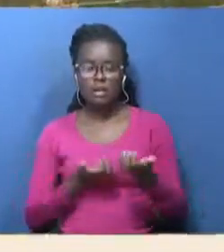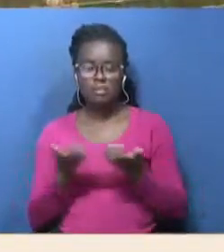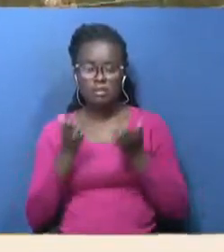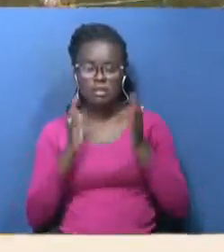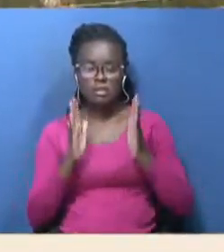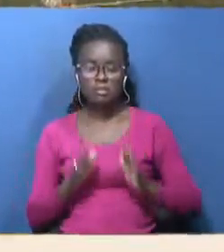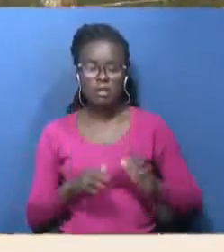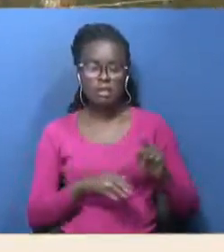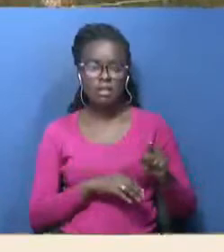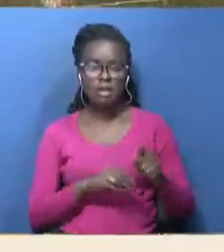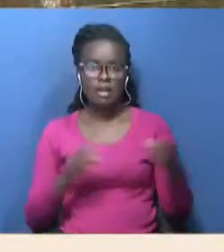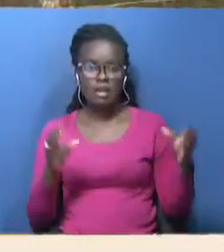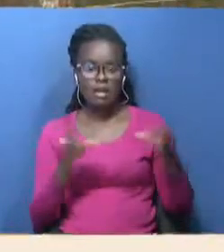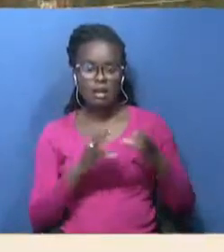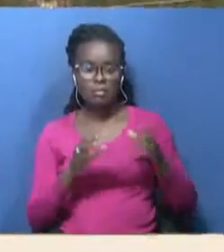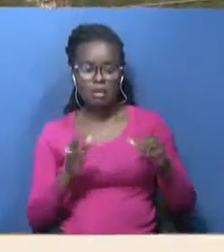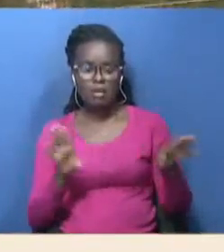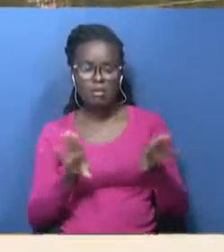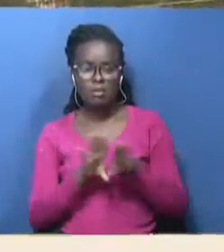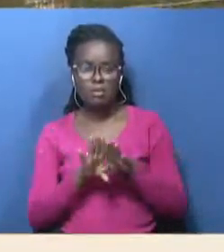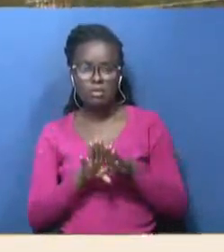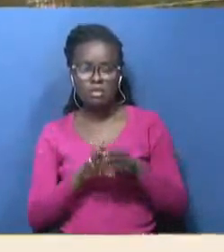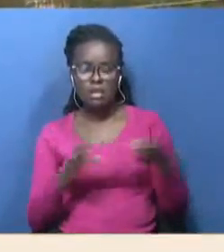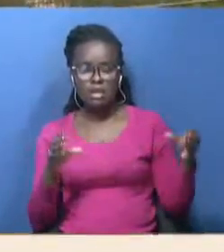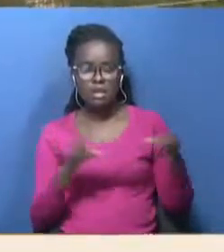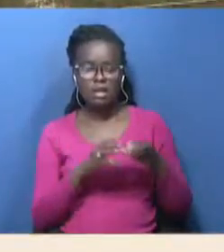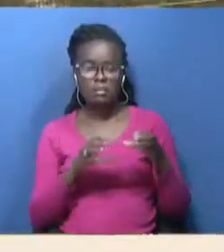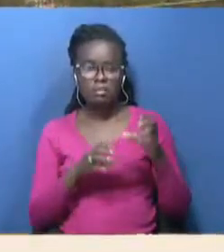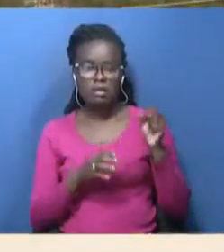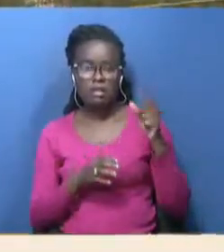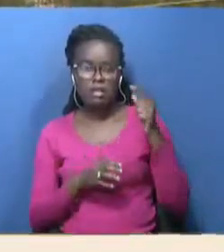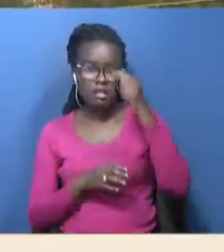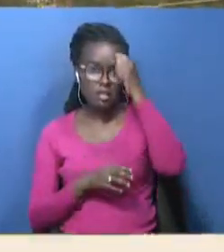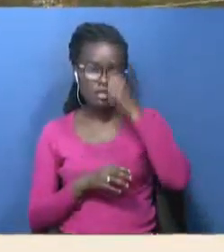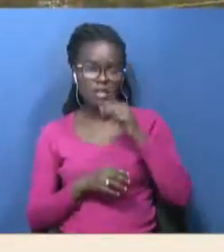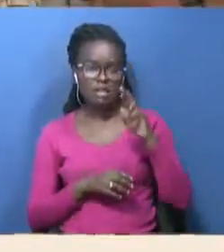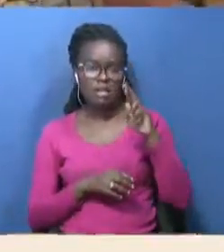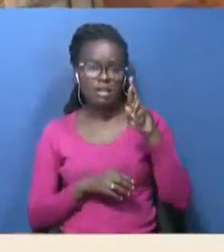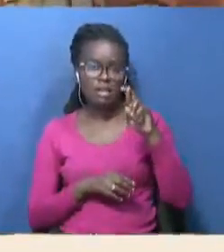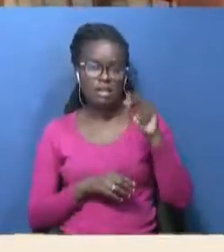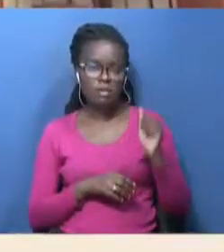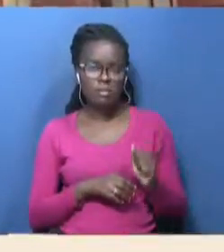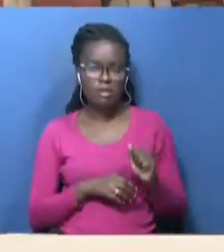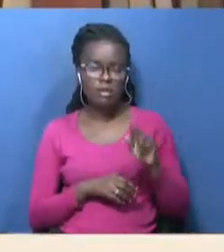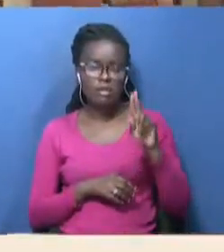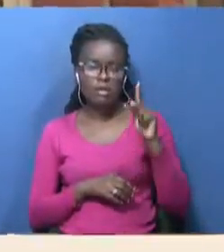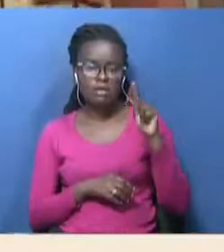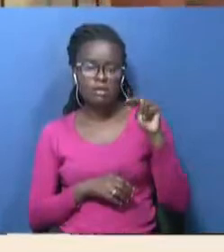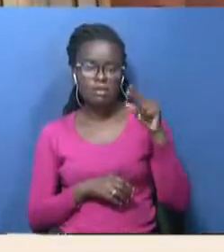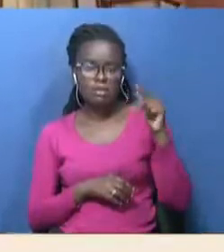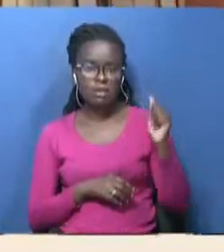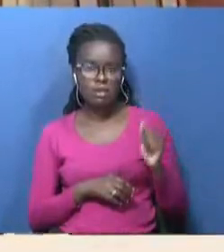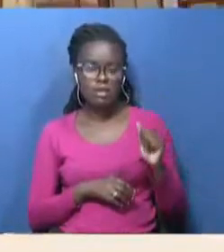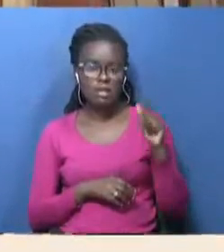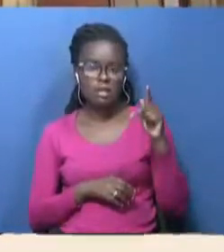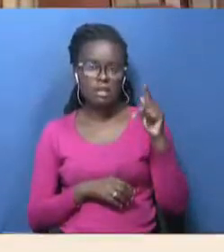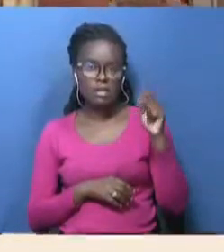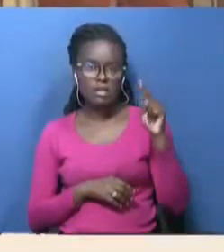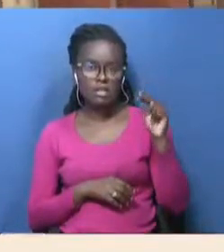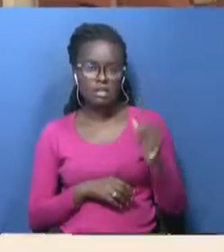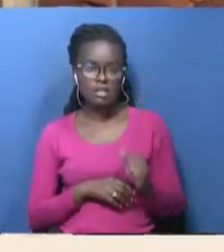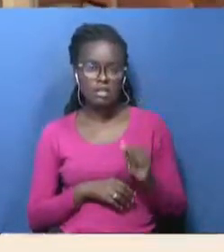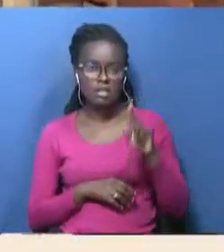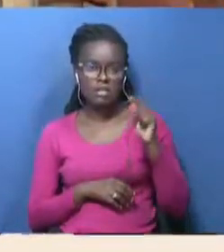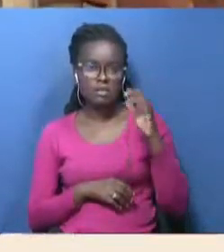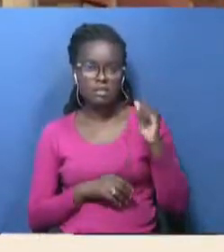Wanyoike, kambuni imwe iria ihingitwo ni hamwe na kambuni ya Thikaraba, kambuni ya Kensack, Yuken, kambuni ya KTM, kambuni ya